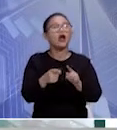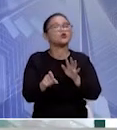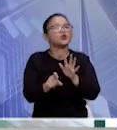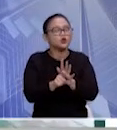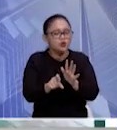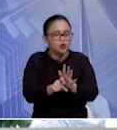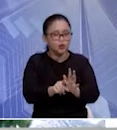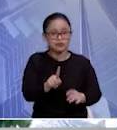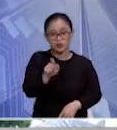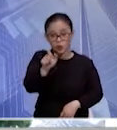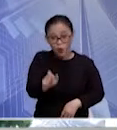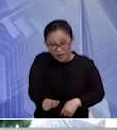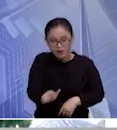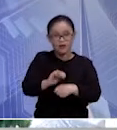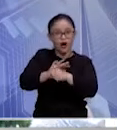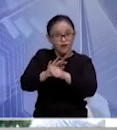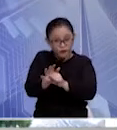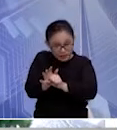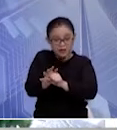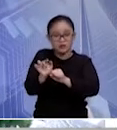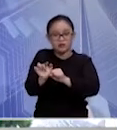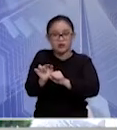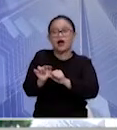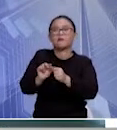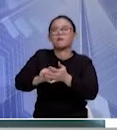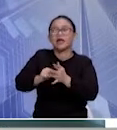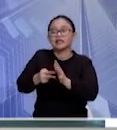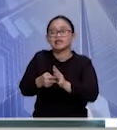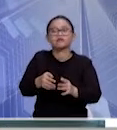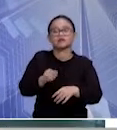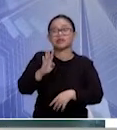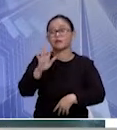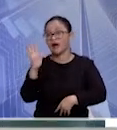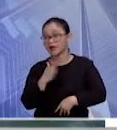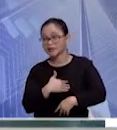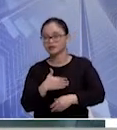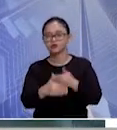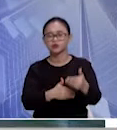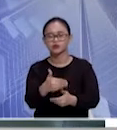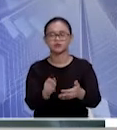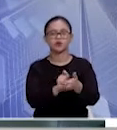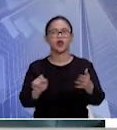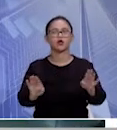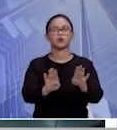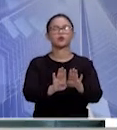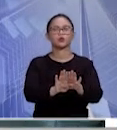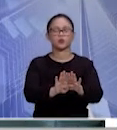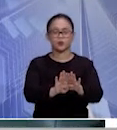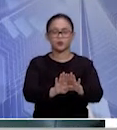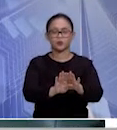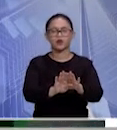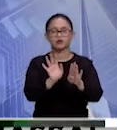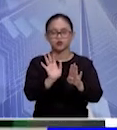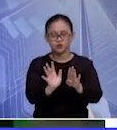didapati ada satu kasus COVID-19 pada salah satu sekolah, ini akan langsung ditutup selama 5 hari ke depan. Namun pihak sekolah mengatakan apakah nantinya